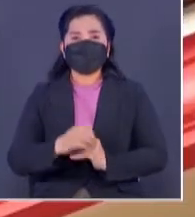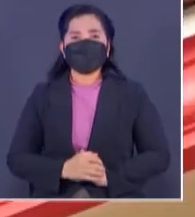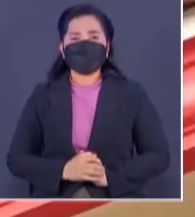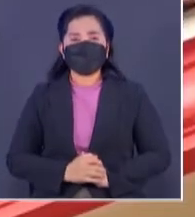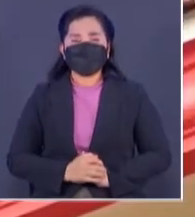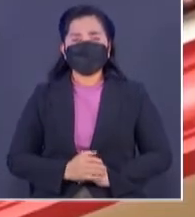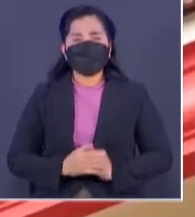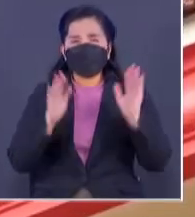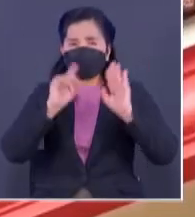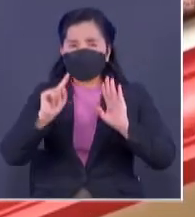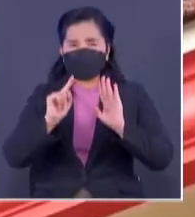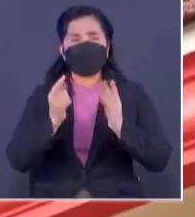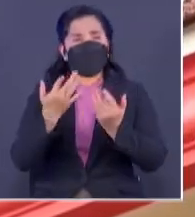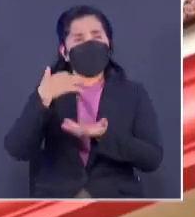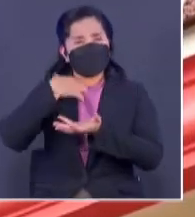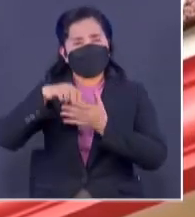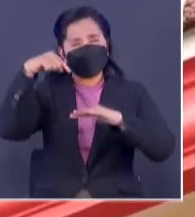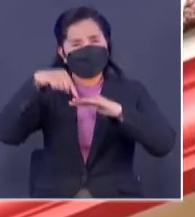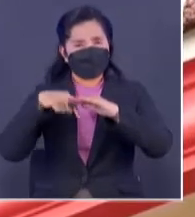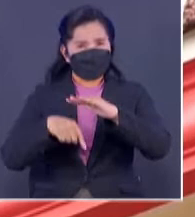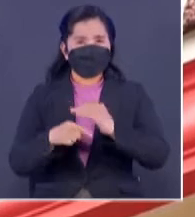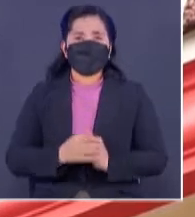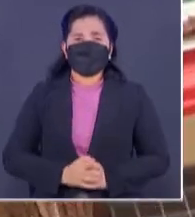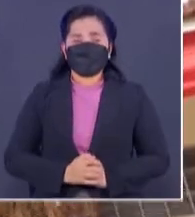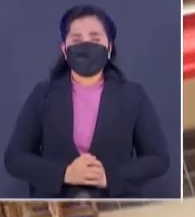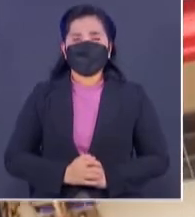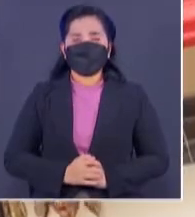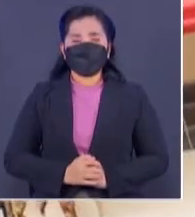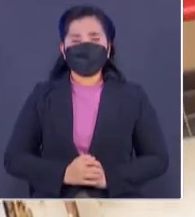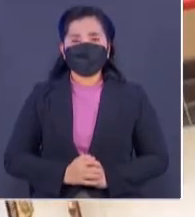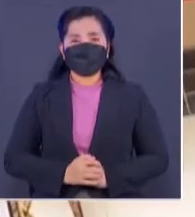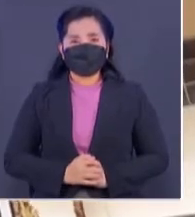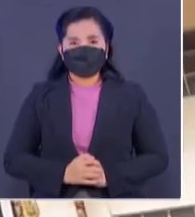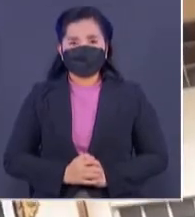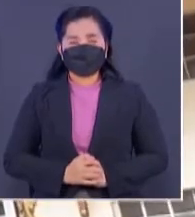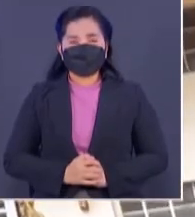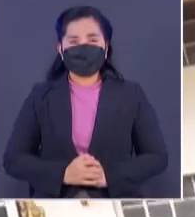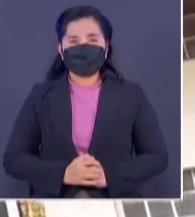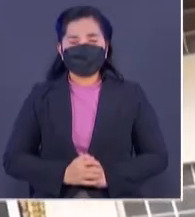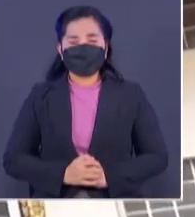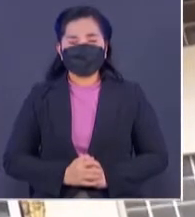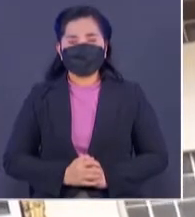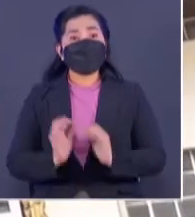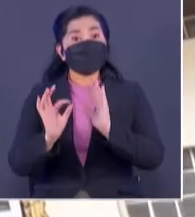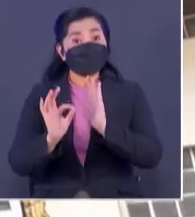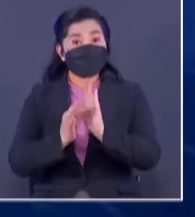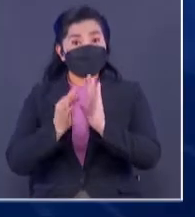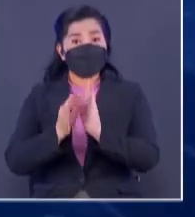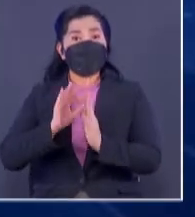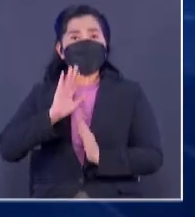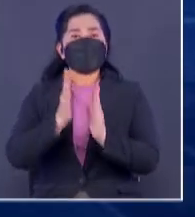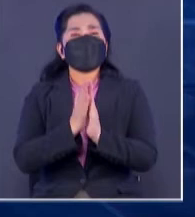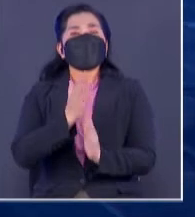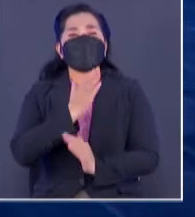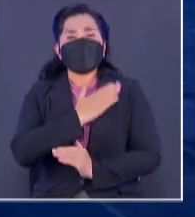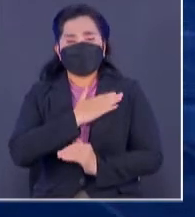เดี๋ยวคงจะได้ติดตามความเคลื่อนไหวกันว่าจะมีรายละเอียดเพิ่มเติมอะไรอย่างไรขณะที่ทางเฟซบุ๊กของพระมหาไพวันนะครับ